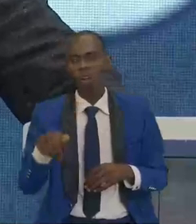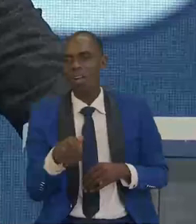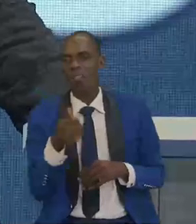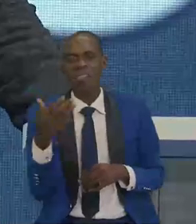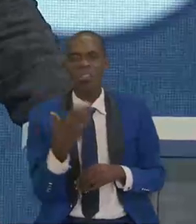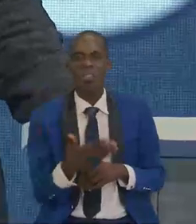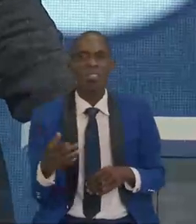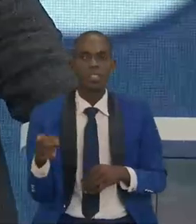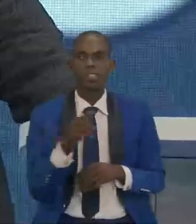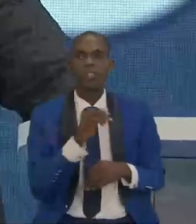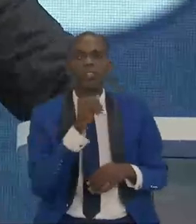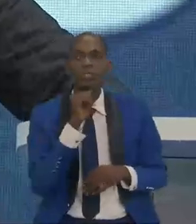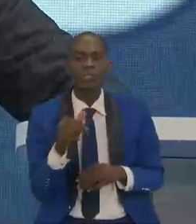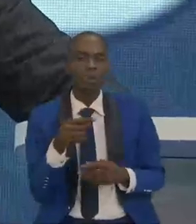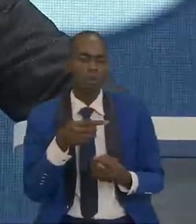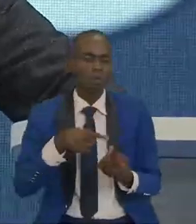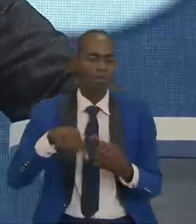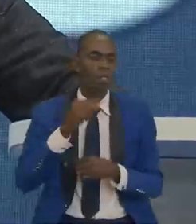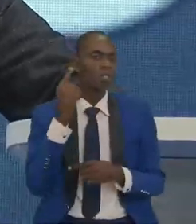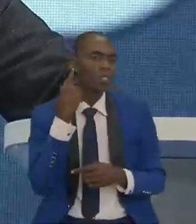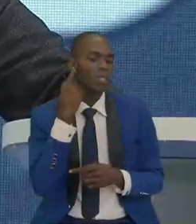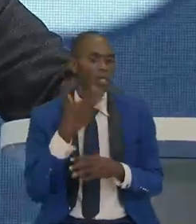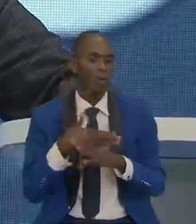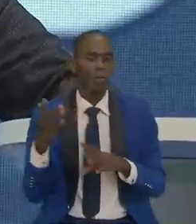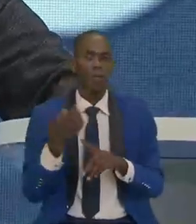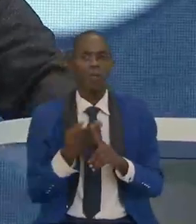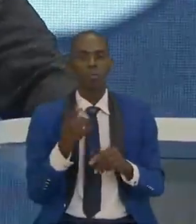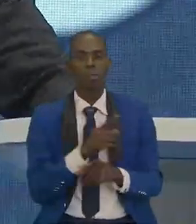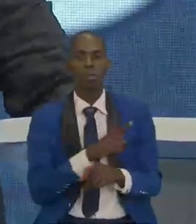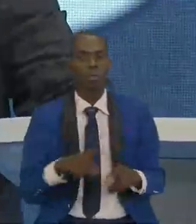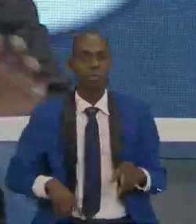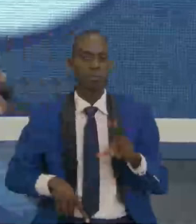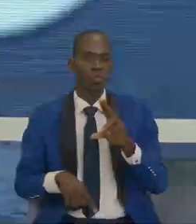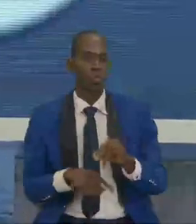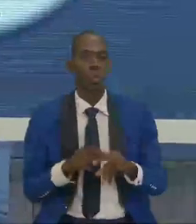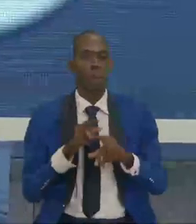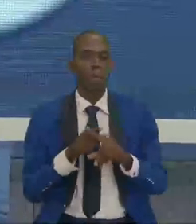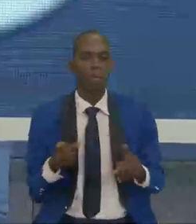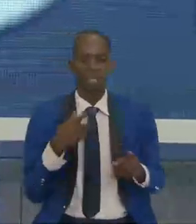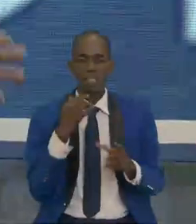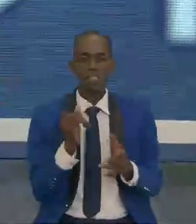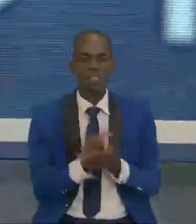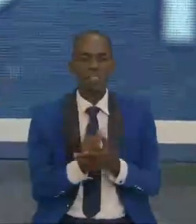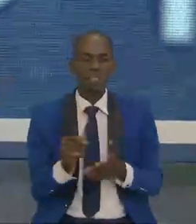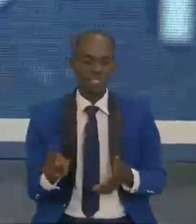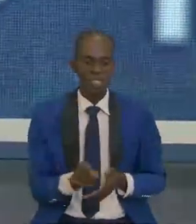autre chose. Ils n'ont pas détourné les oreilles de la parole.